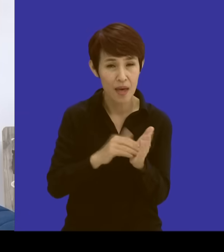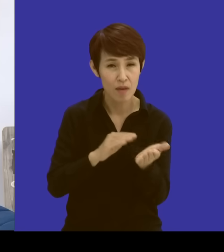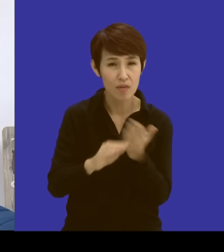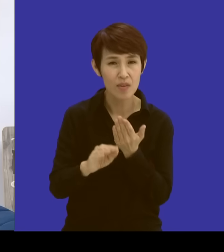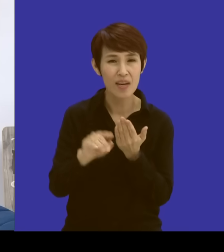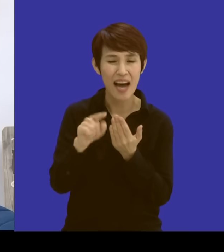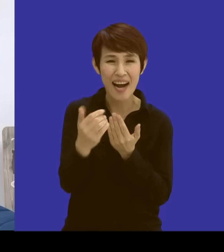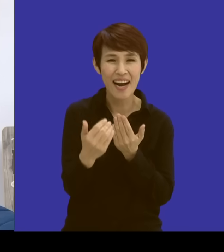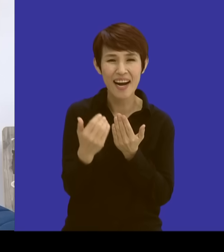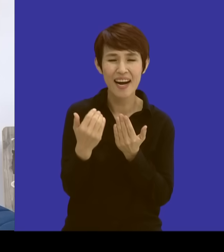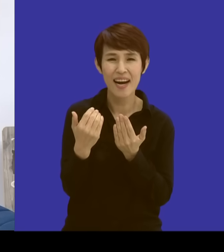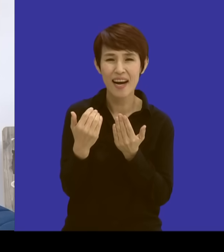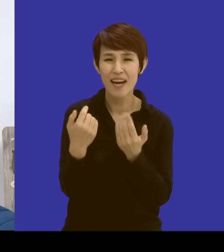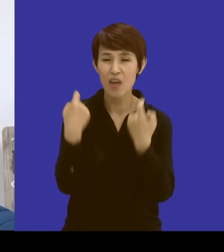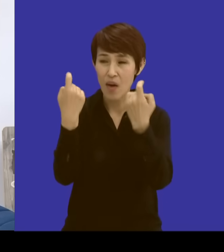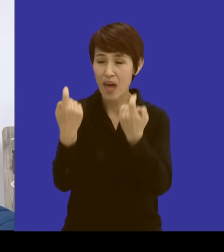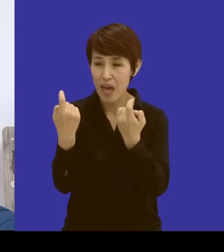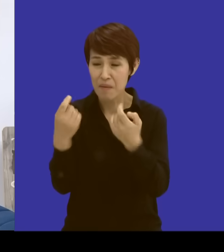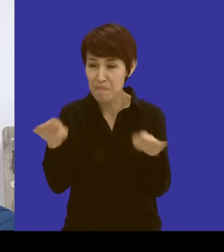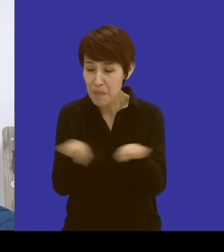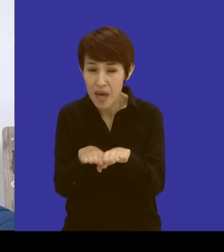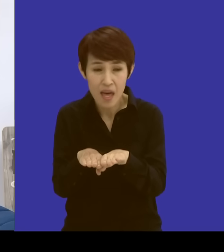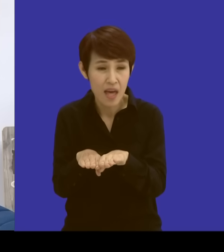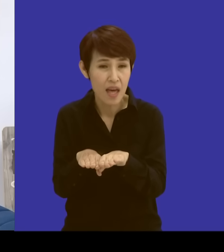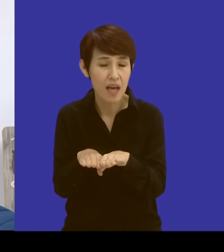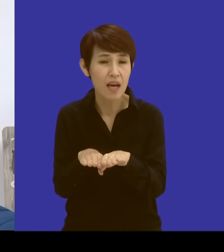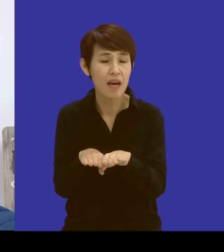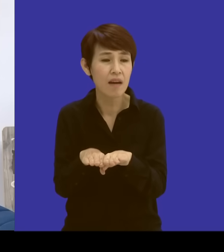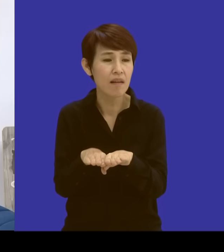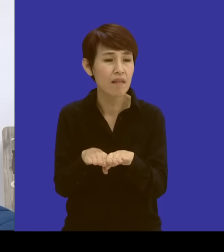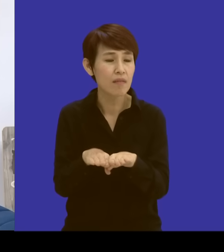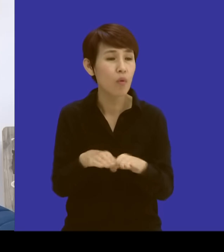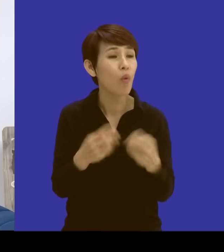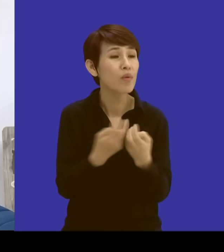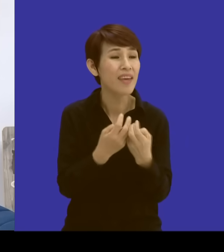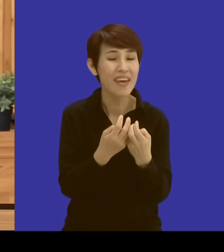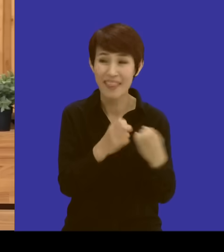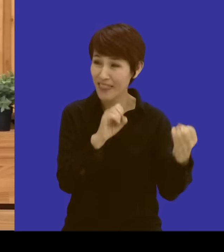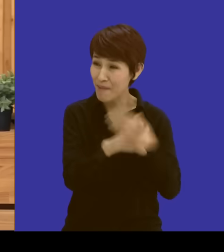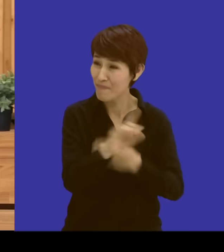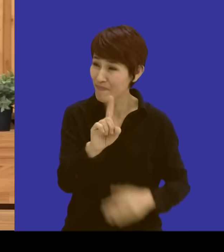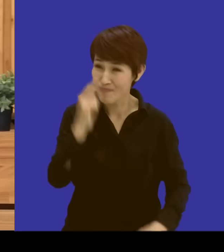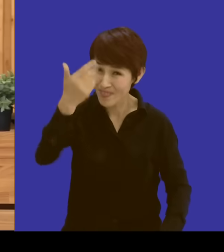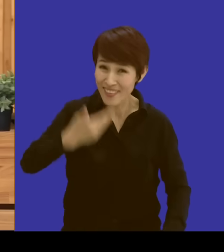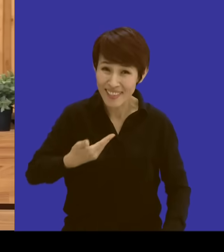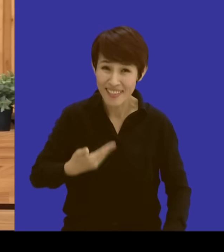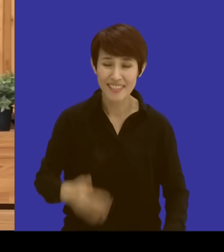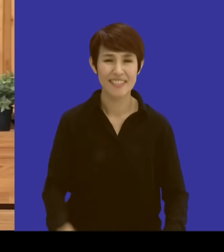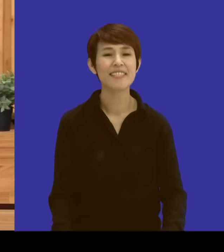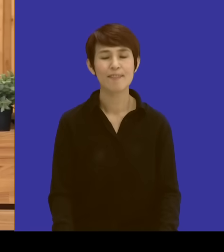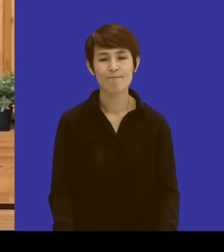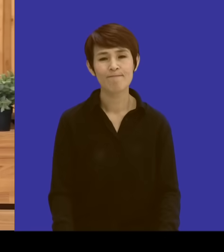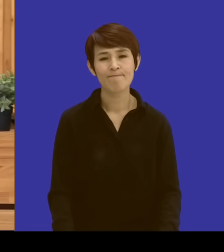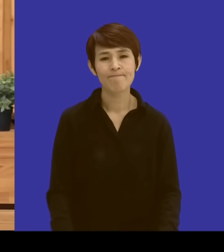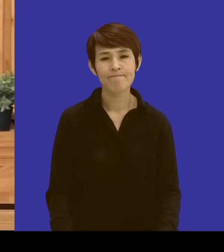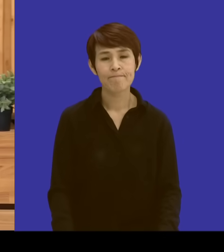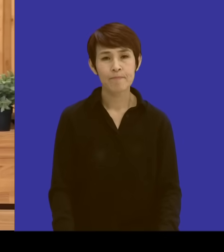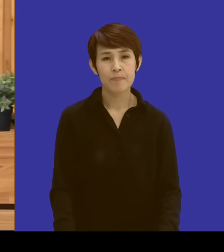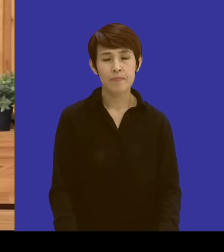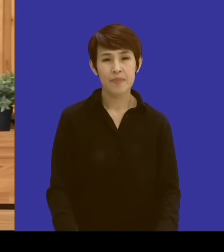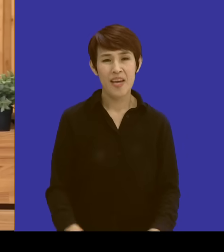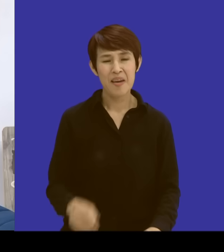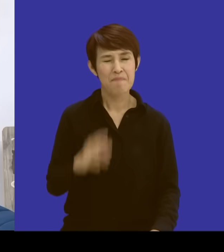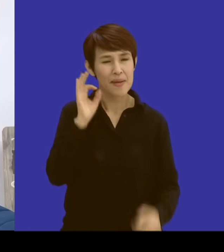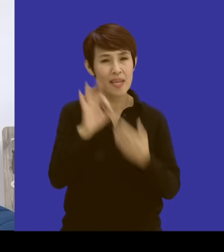수학여행 안 간 아이가 만약에 누가 옆에서 지금 수학여행을 안 간다고 하면 어떻게 말해주겠냐. 네네네. 만약에 저희